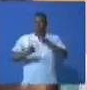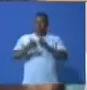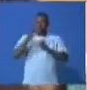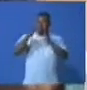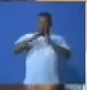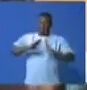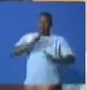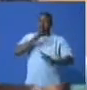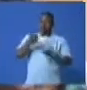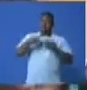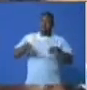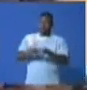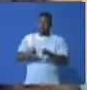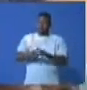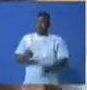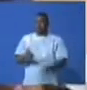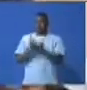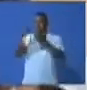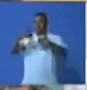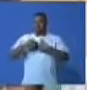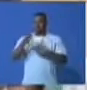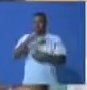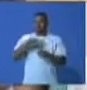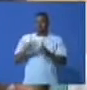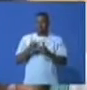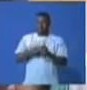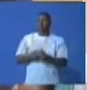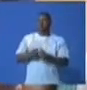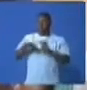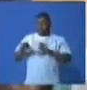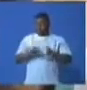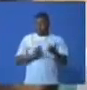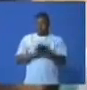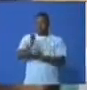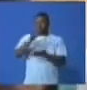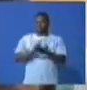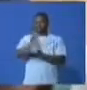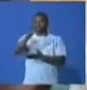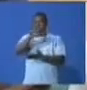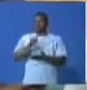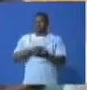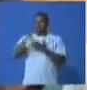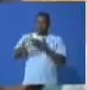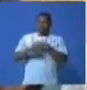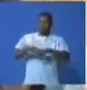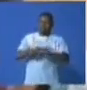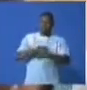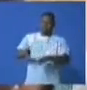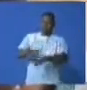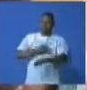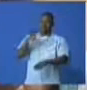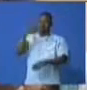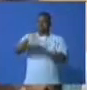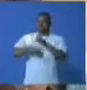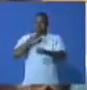Et aussi l'appui à l'acquisition du premier ordinateur par les étudiants. Le projet, sur sa durée de 5 ans, va nous